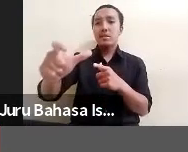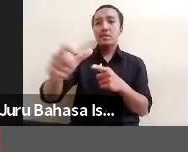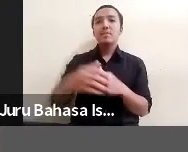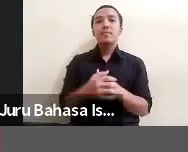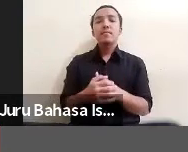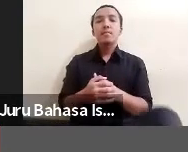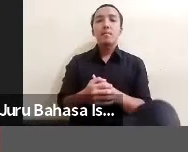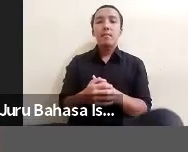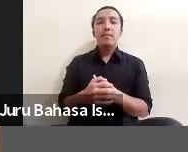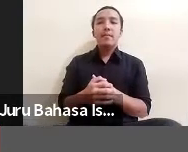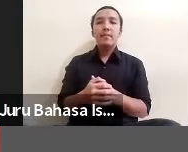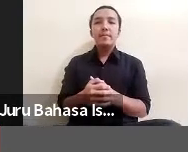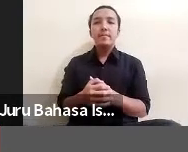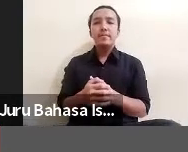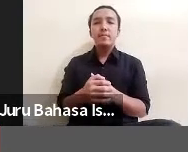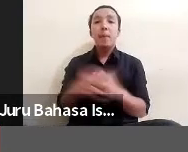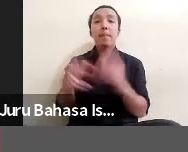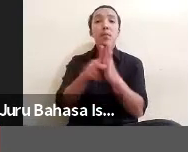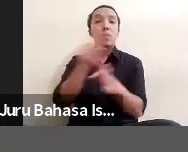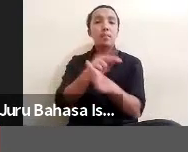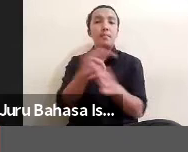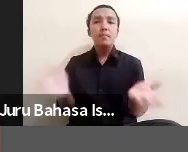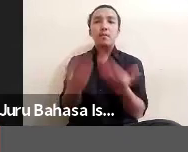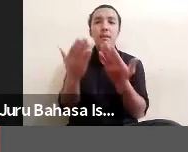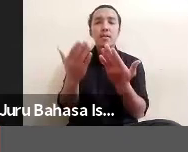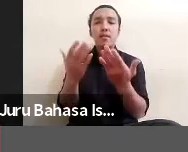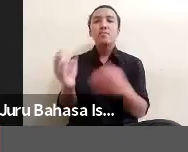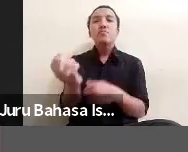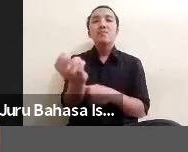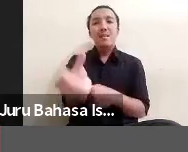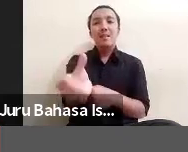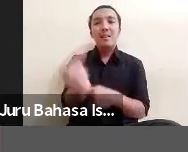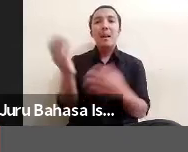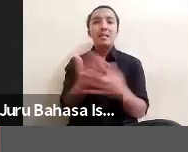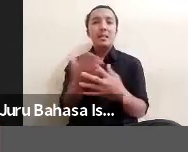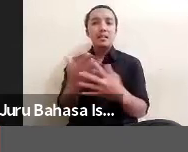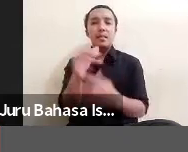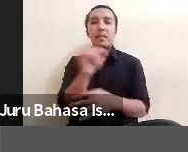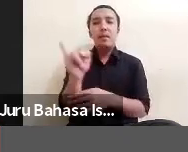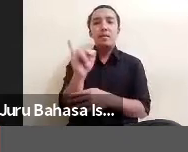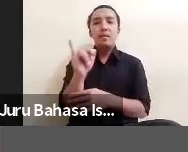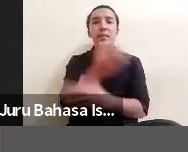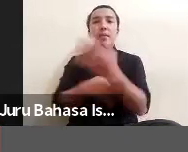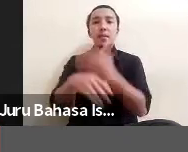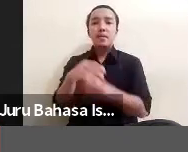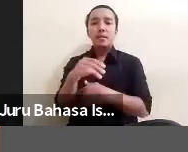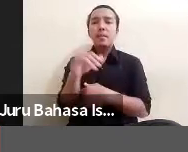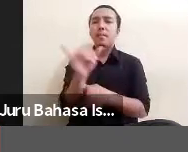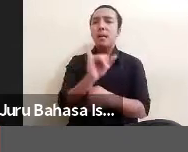perealisasian program pembangunan, itu mudah diakses oleh disabilitas dan kelompok rentan lainnya. Di situ